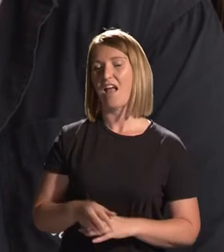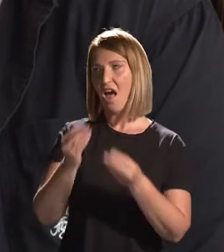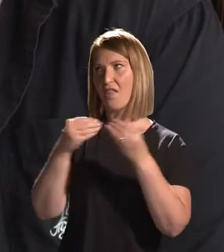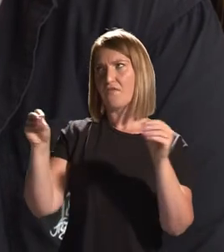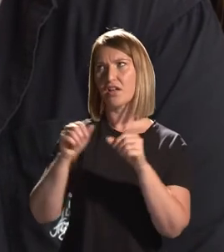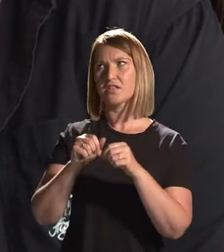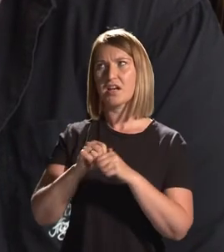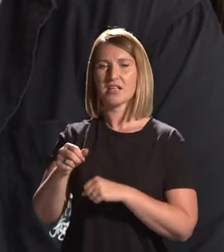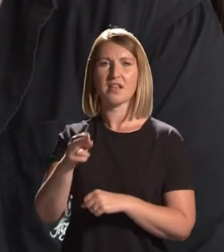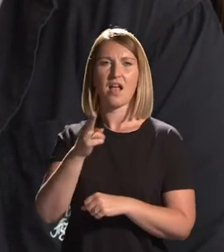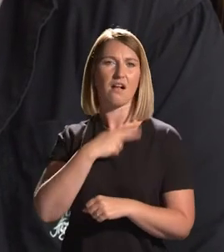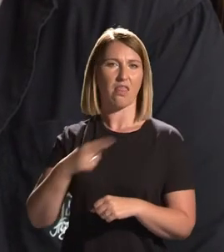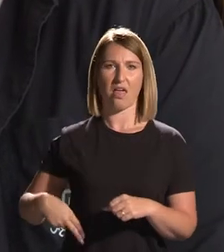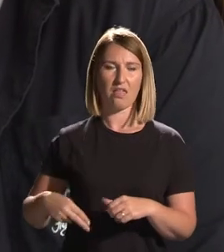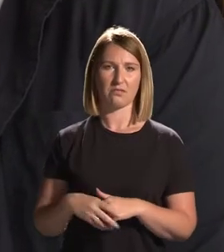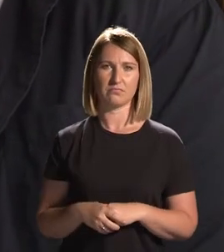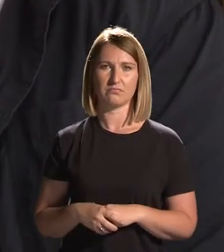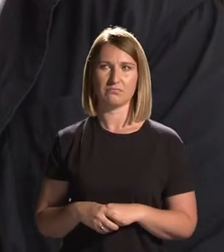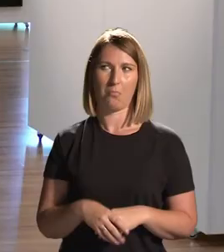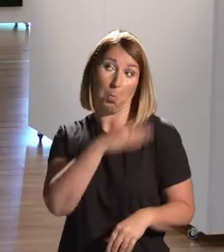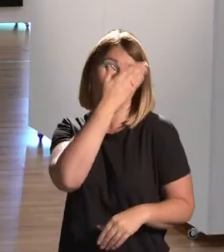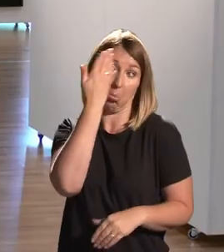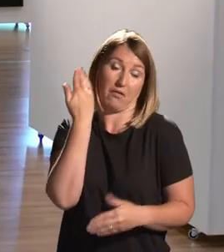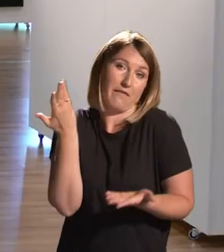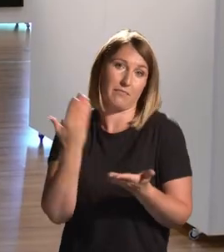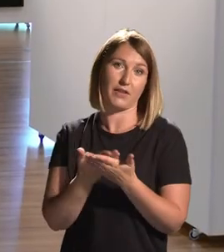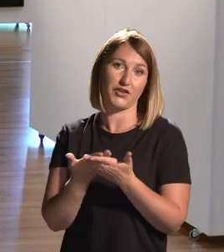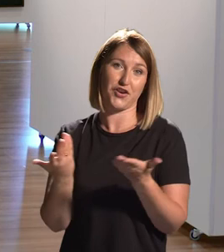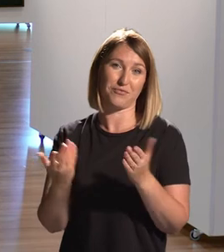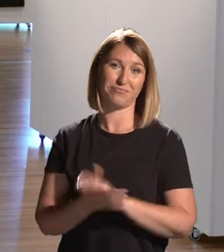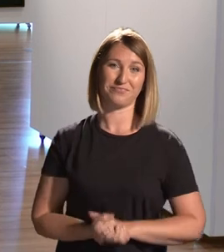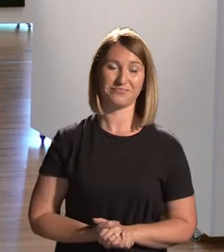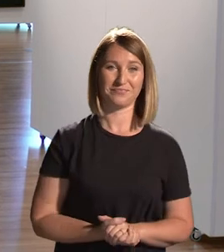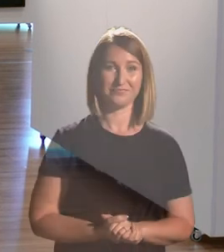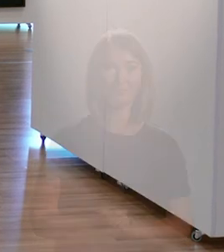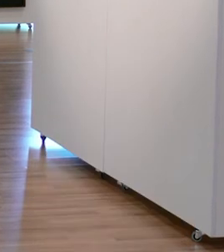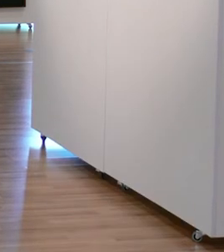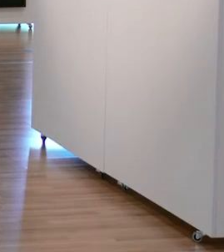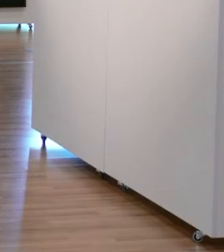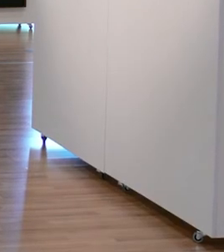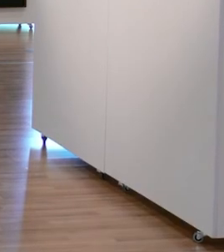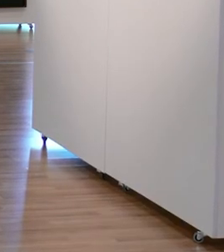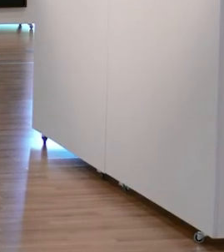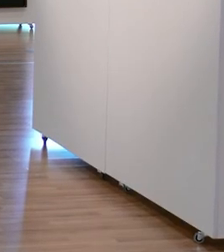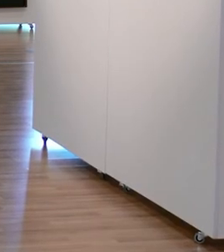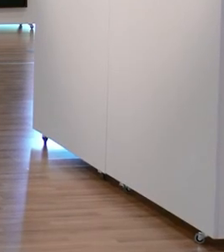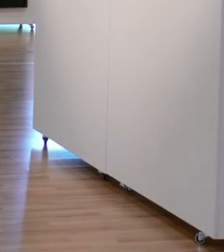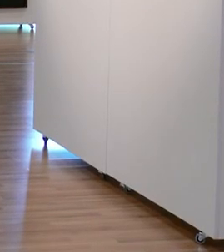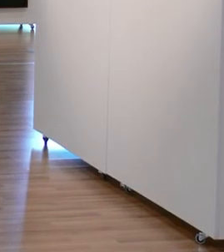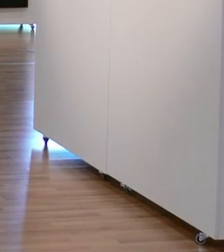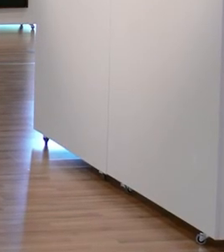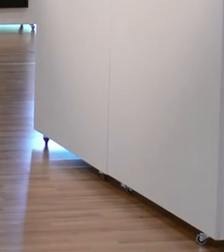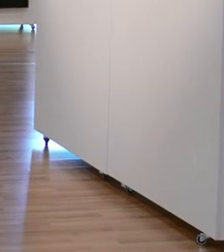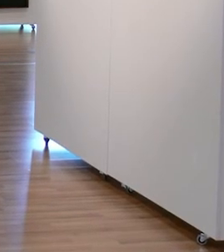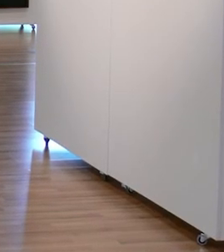Najwięcej to mam w Kanadzie. Nie wiem dlaczego. Wychowany w tradycji krakowskiej, z takimi postaciami jak Maria Jarema